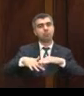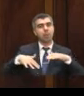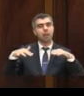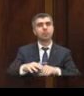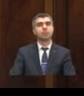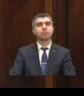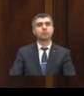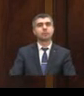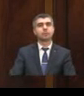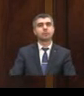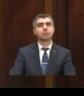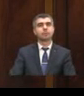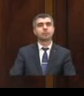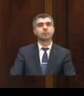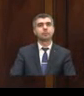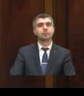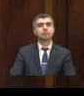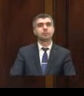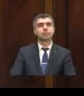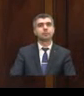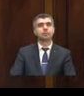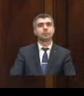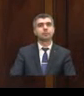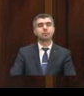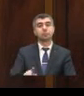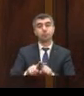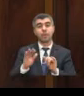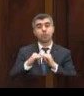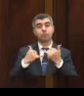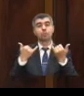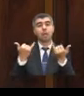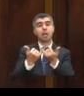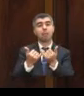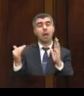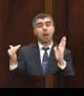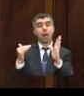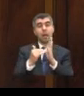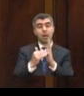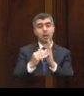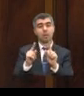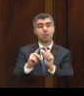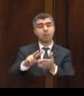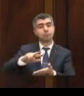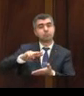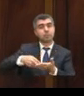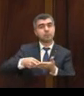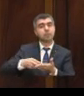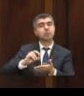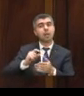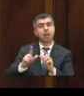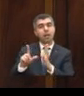النواب المحترمين، ونحن في الجلسات الأخيرة للمصادقة على مشروع قانون